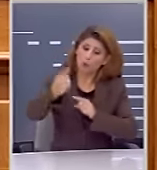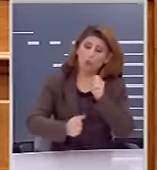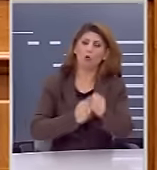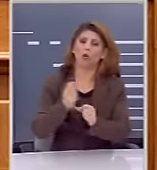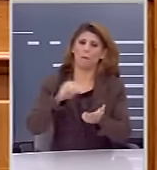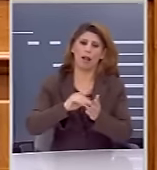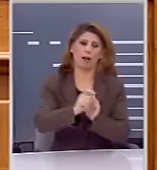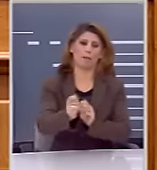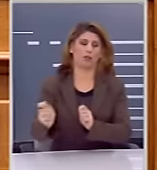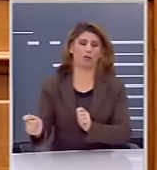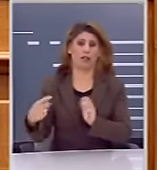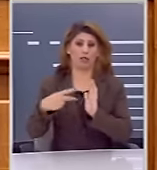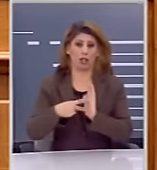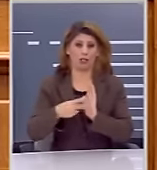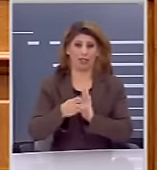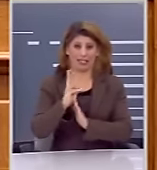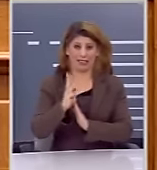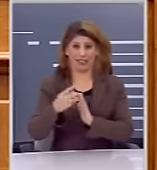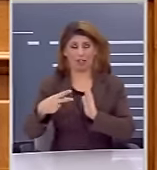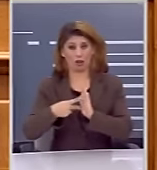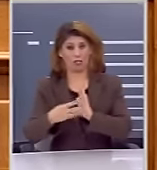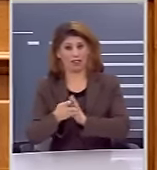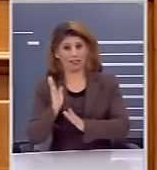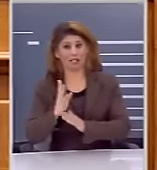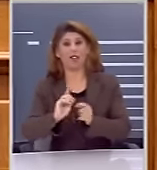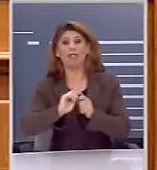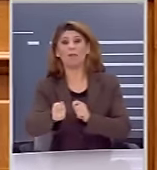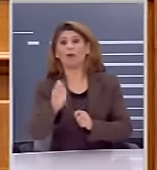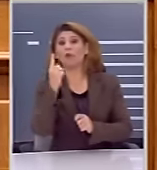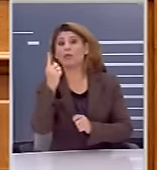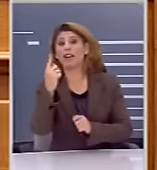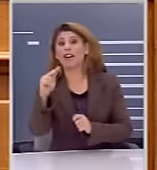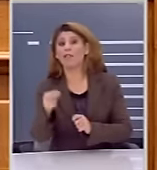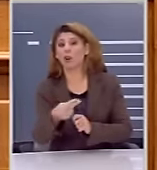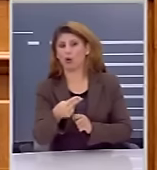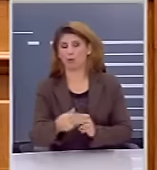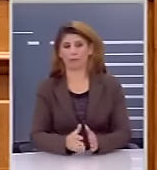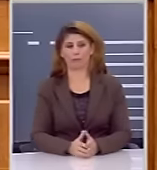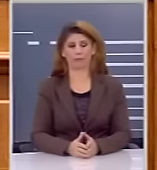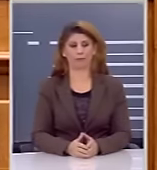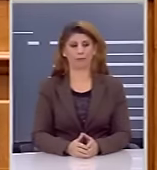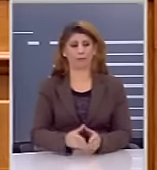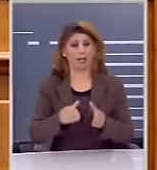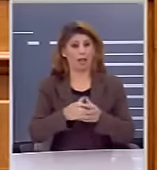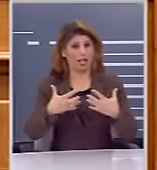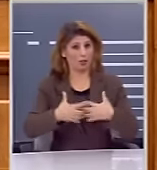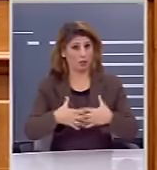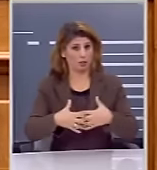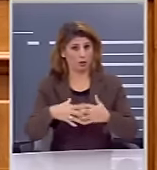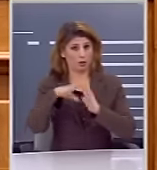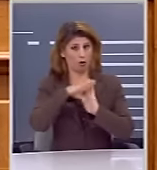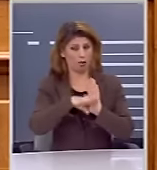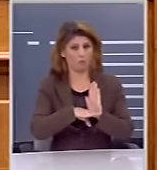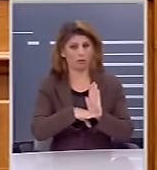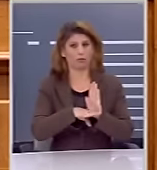Για το 2013 και 2014 δεν είχε καταβληθεί ούτε ένα ευρώ. στην κατηγορία δε των εξοπλιστικών προγραμμάτων